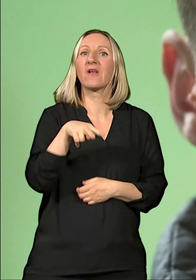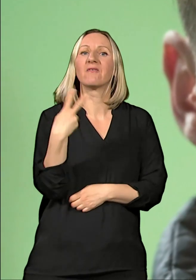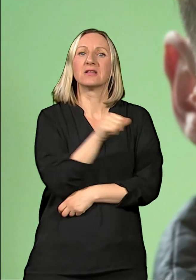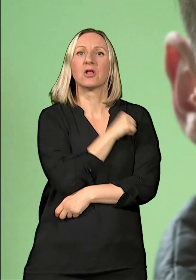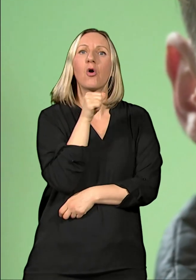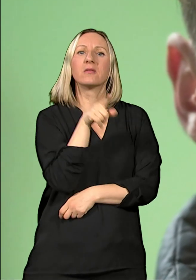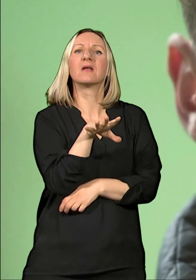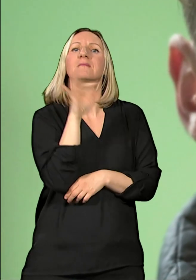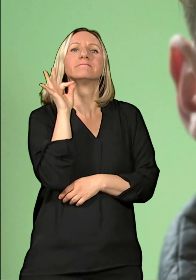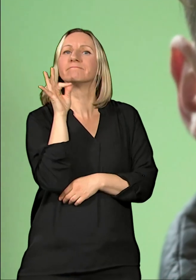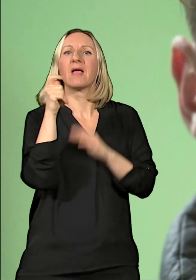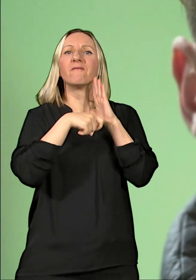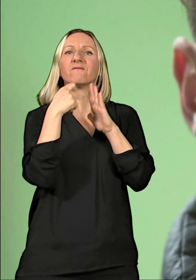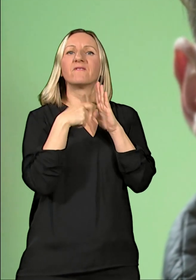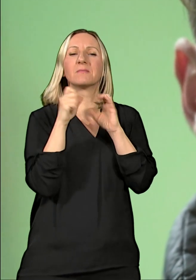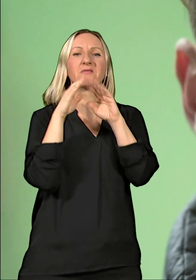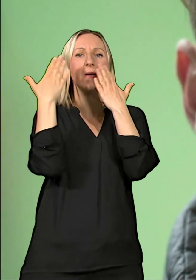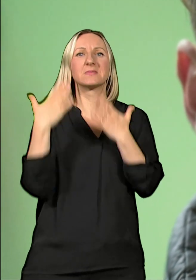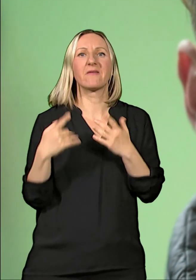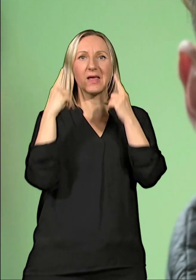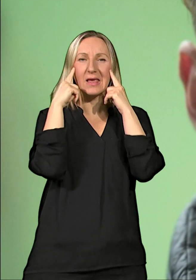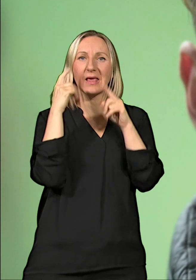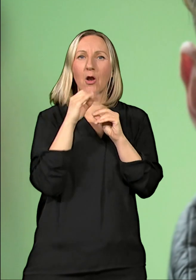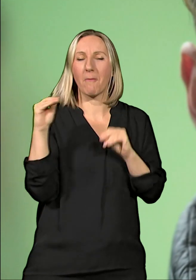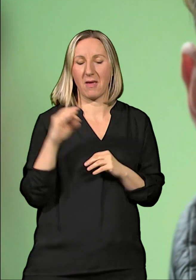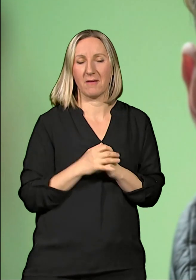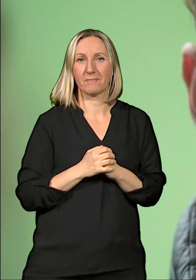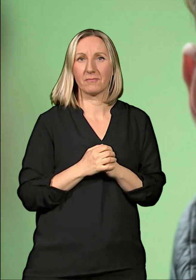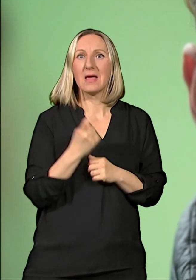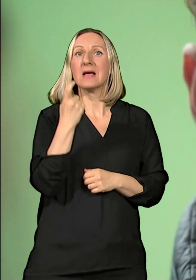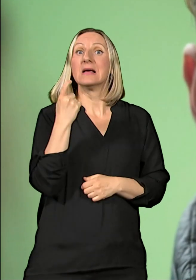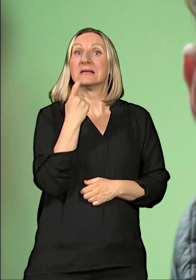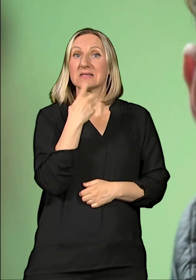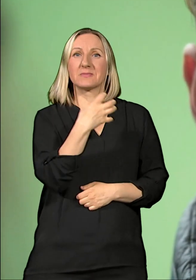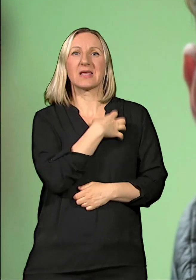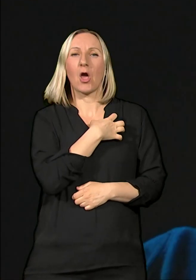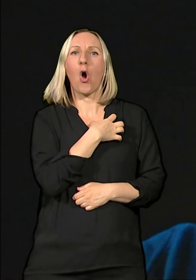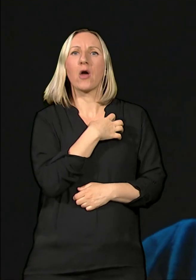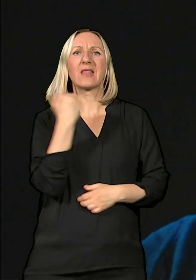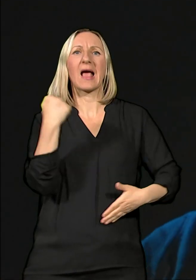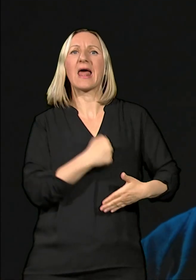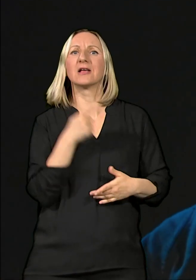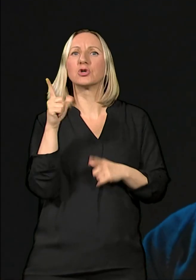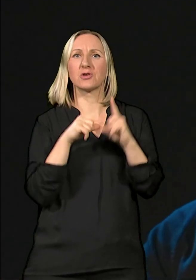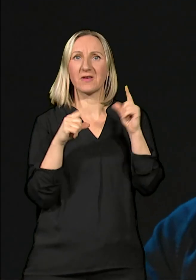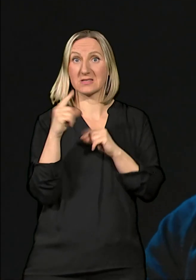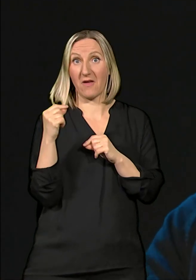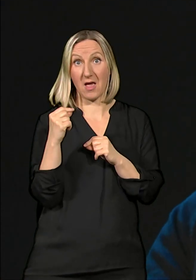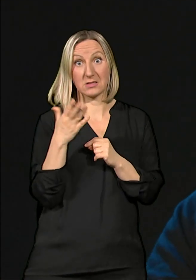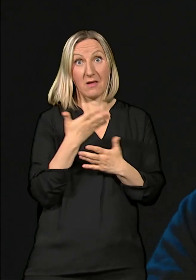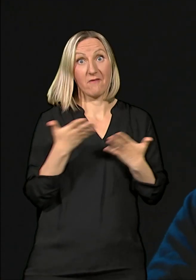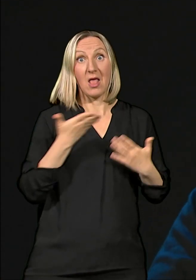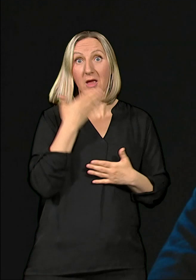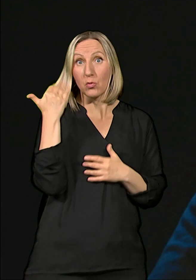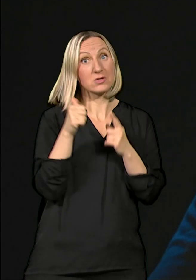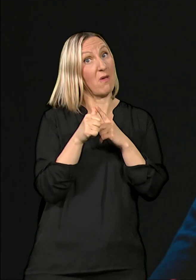izboru specijalizovanog filmskog sajta Kino Mail, srpski orden Karađorđeve zvezde. Iza tog velikog uspeha stoji